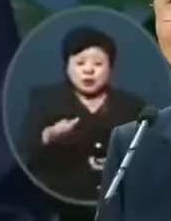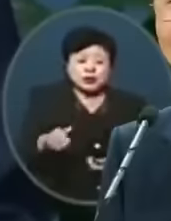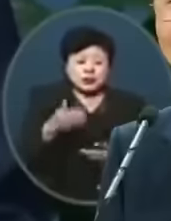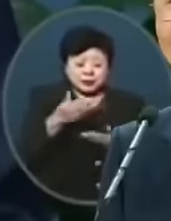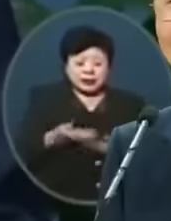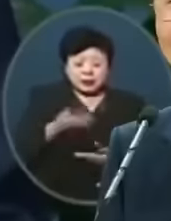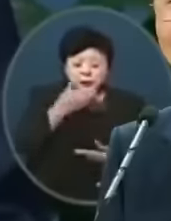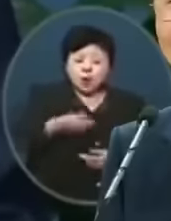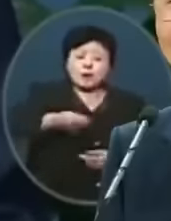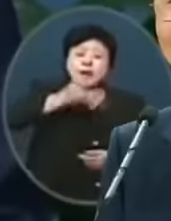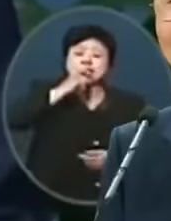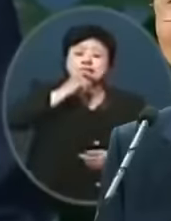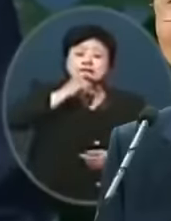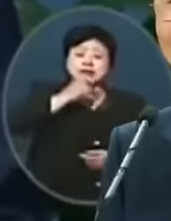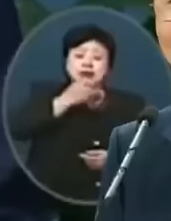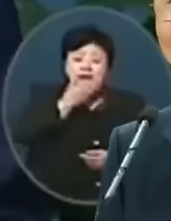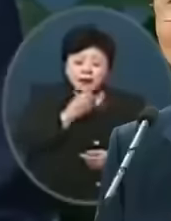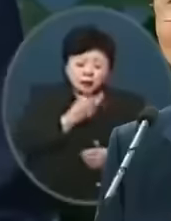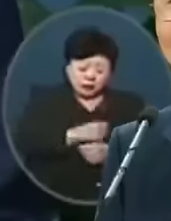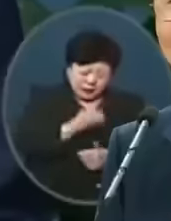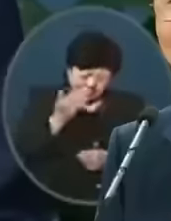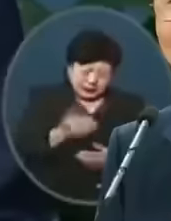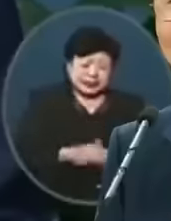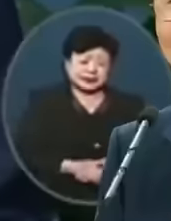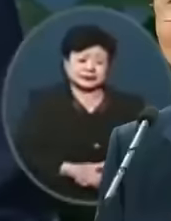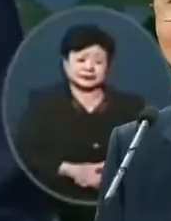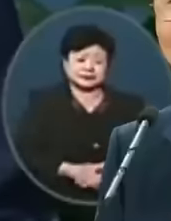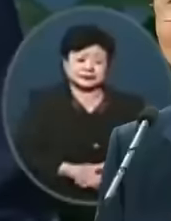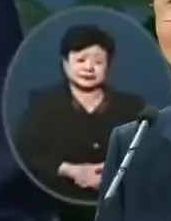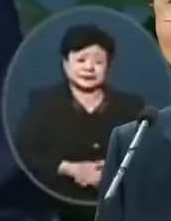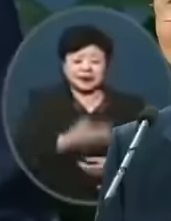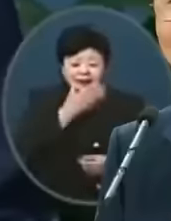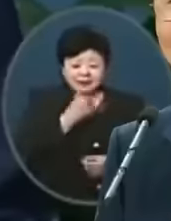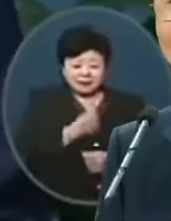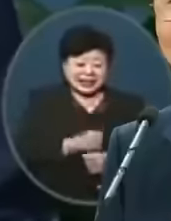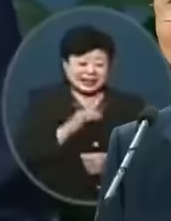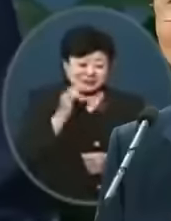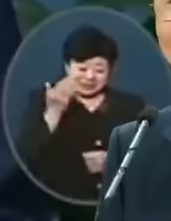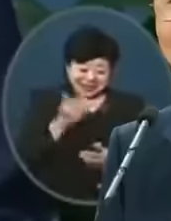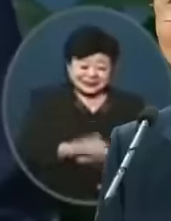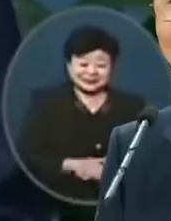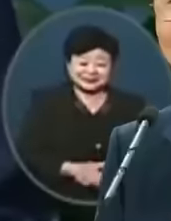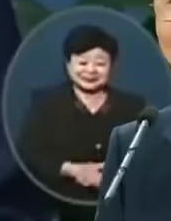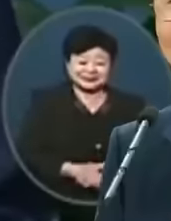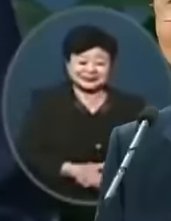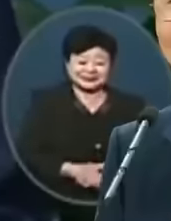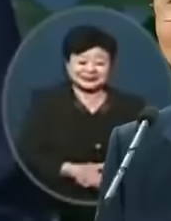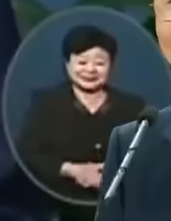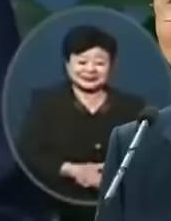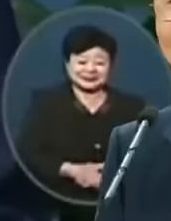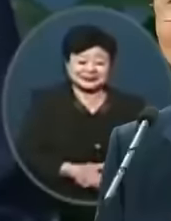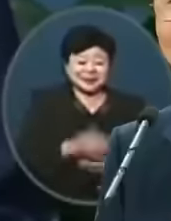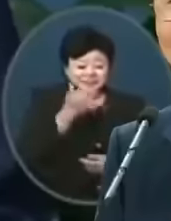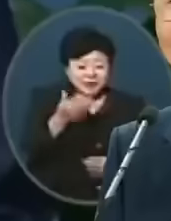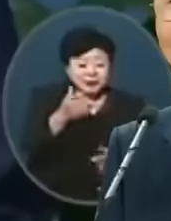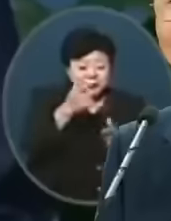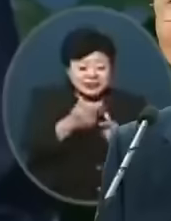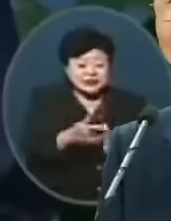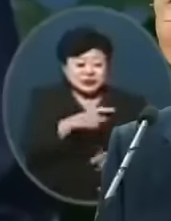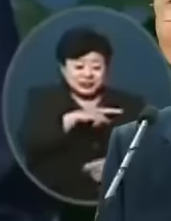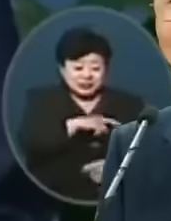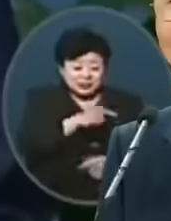받아 먹고 마시고 행복 안 해지면 어떻게 하겠습니까? 행복해져야 되는 것입니다. 여러분은 예수